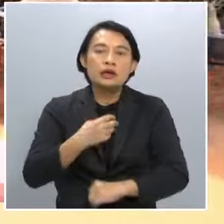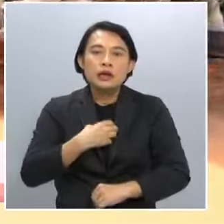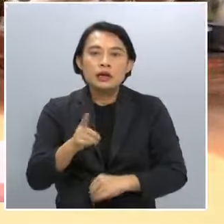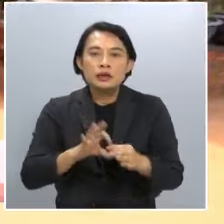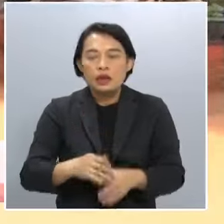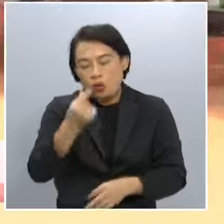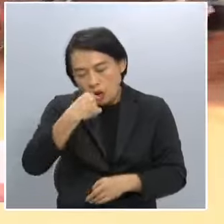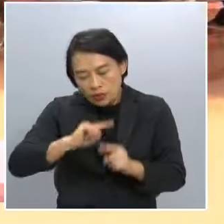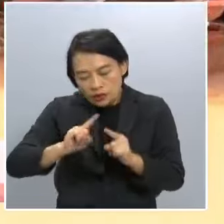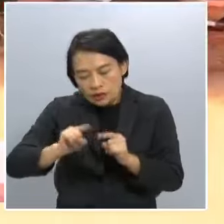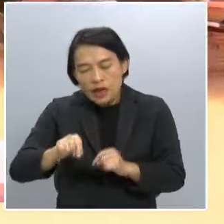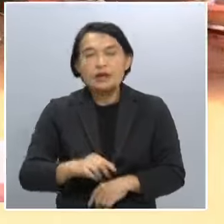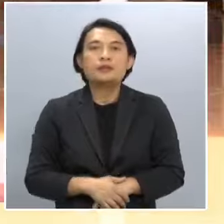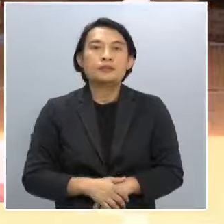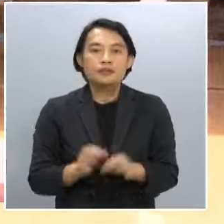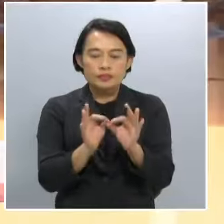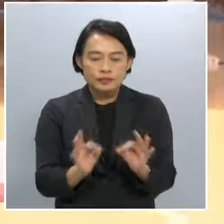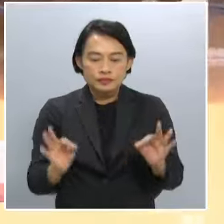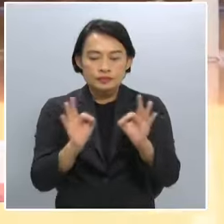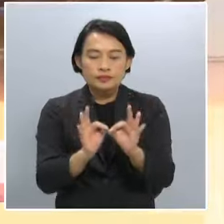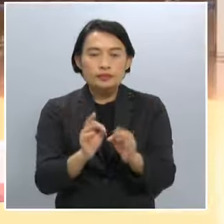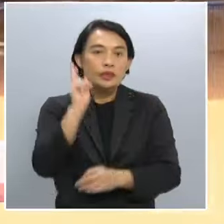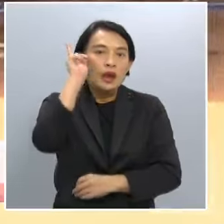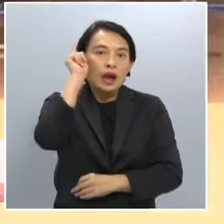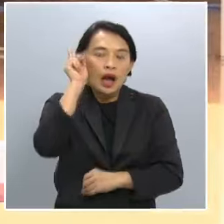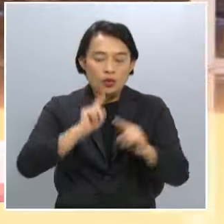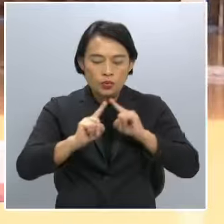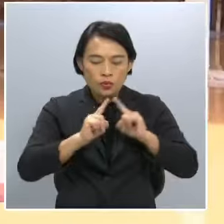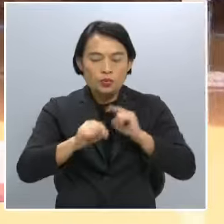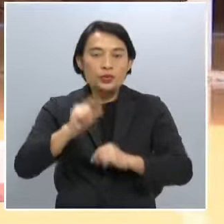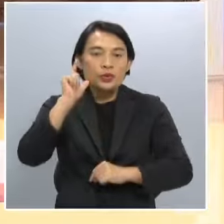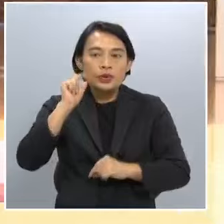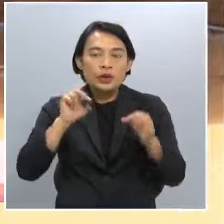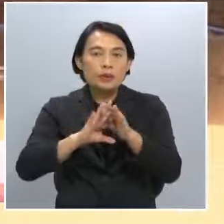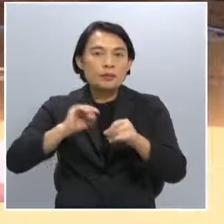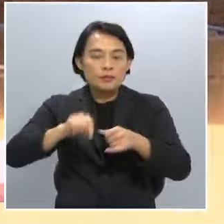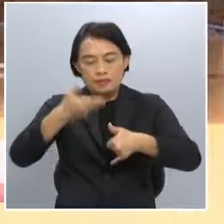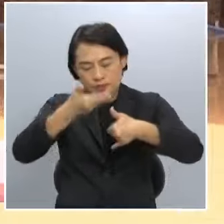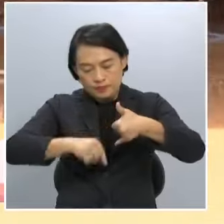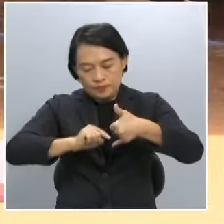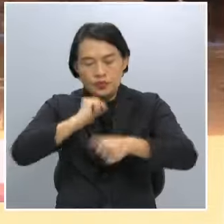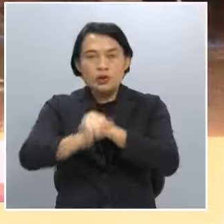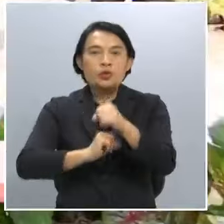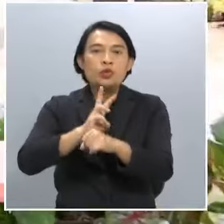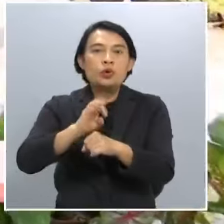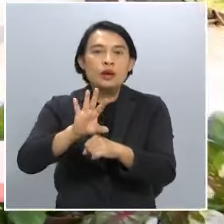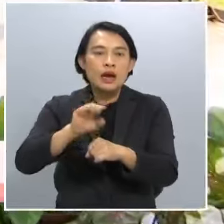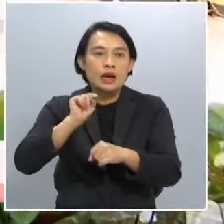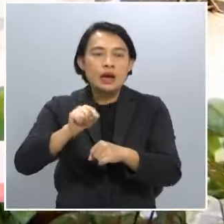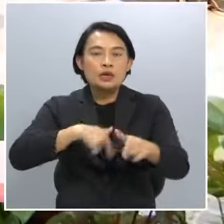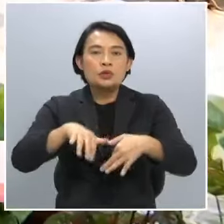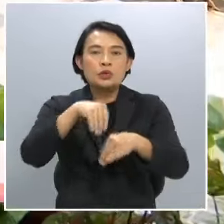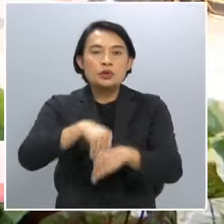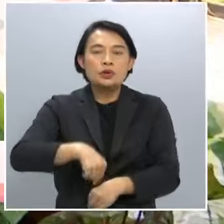หวัดอะไรพวกนี้นะครับซึ่งทีมข่าวได้พูดคุยกับแม่สถิตนะครับอายุ65ปีครับซึ่งเป็นชาวบ้านดั้ง